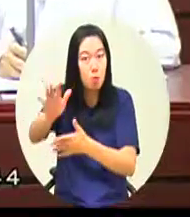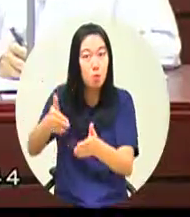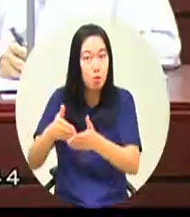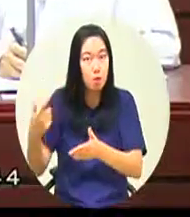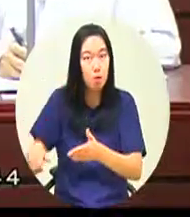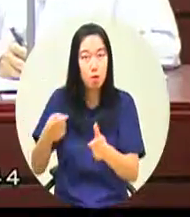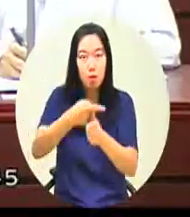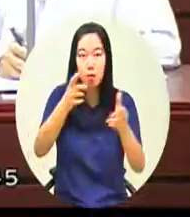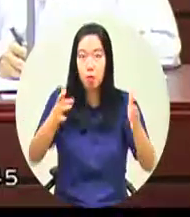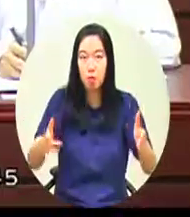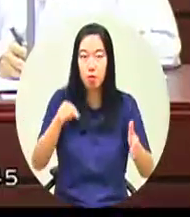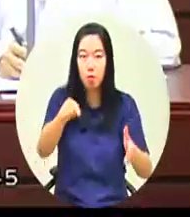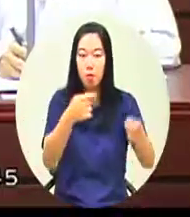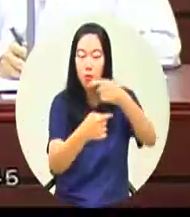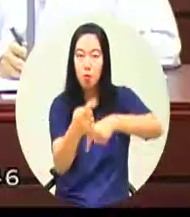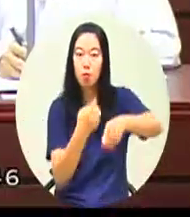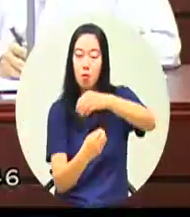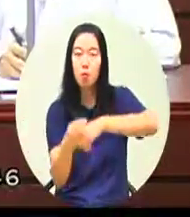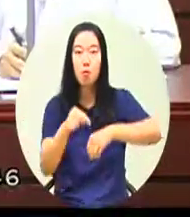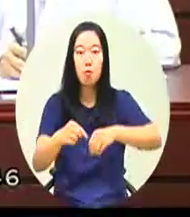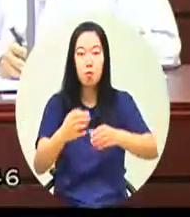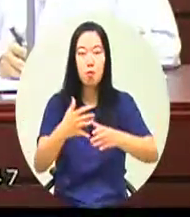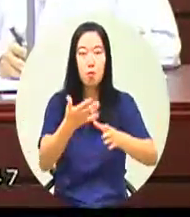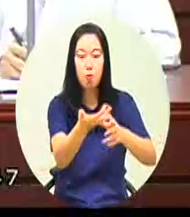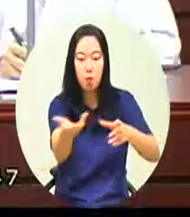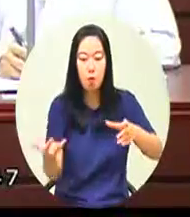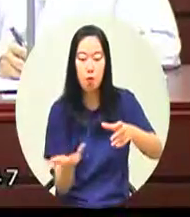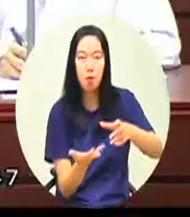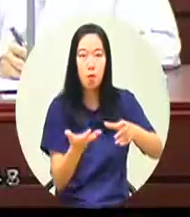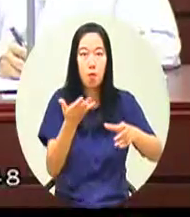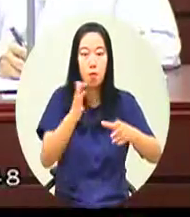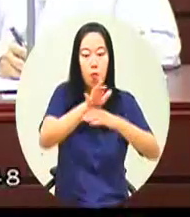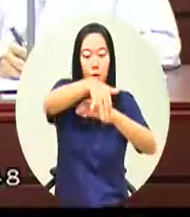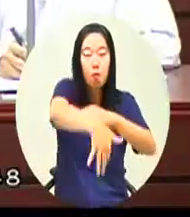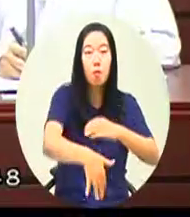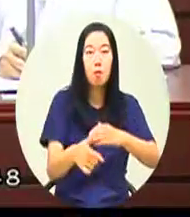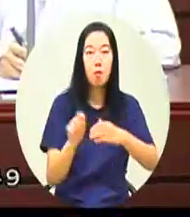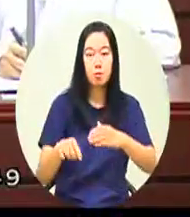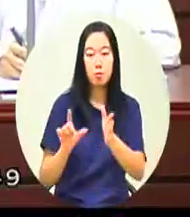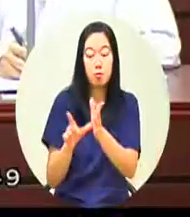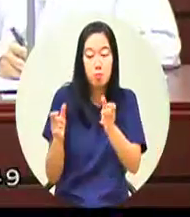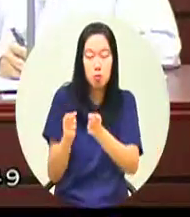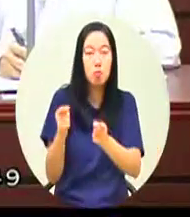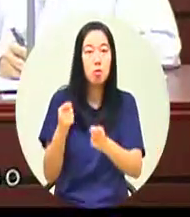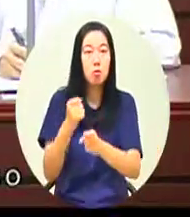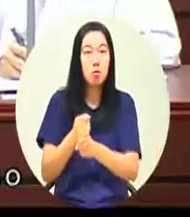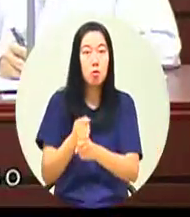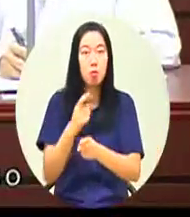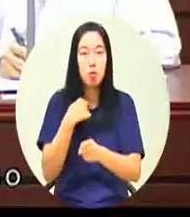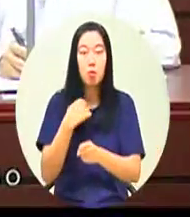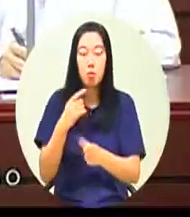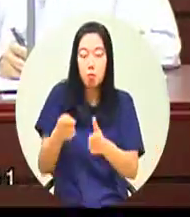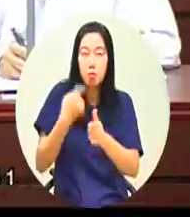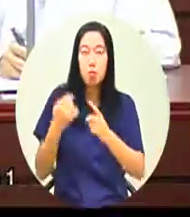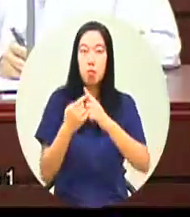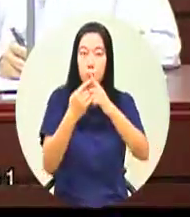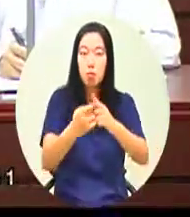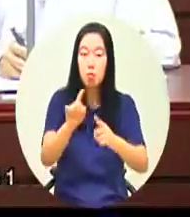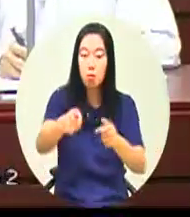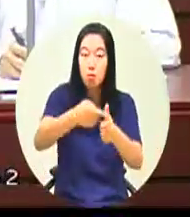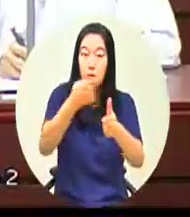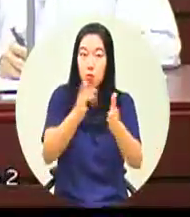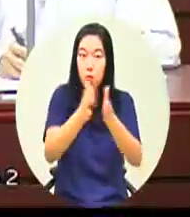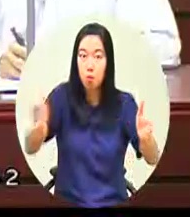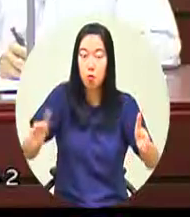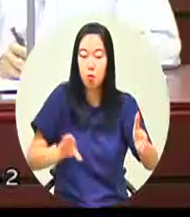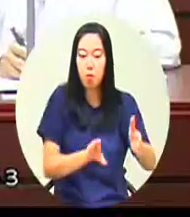期的灯色迄个所在溢出哩。所以，阮针对这个部分伫短期内吼，当然，阮会先去检讨伫迄个一期的遐迄个转弯的